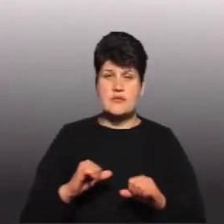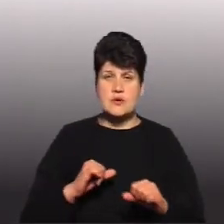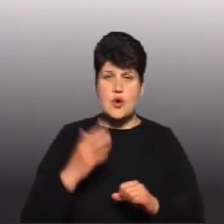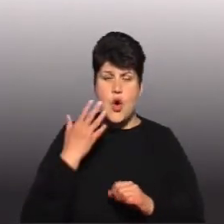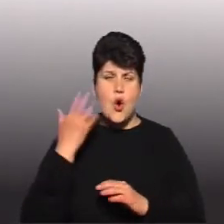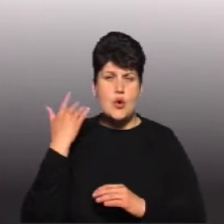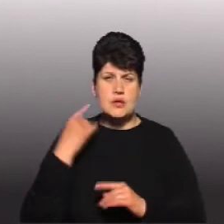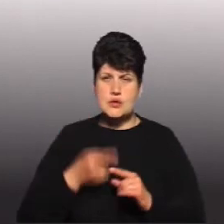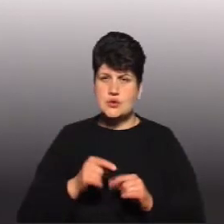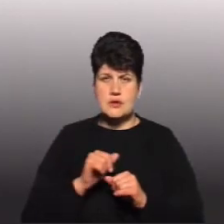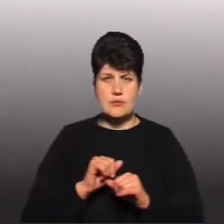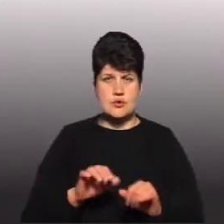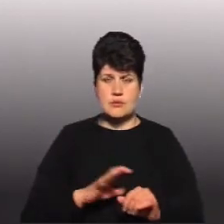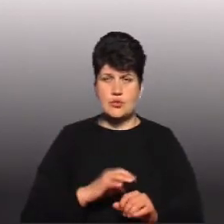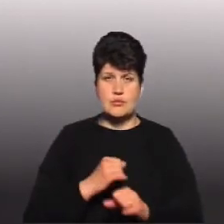робити, і тому відповідальність з них